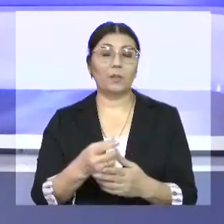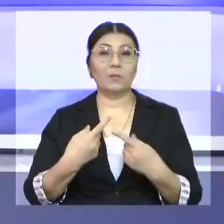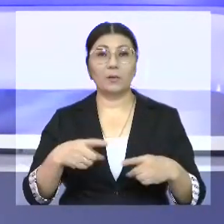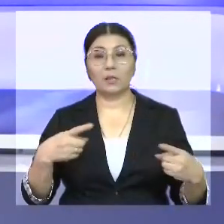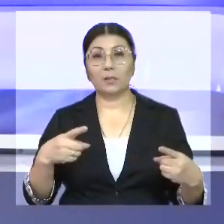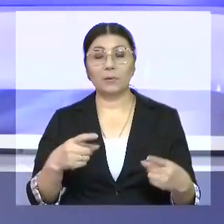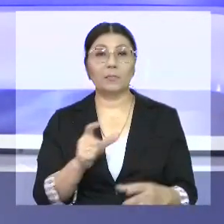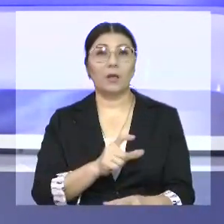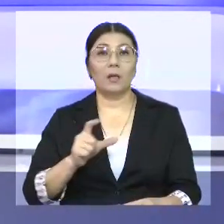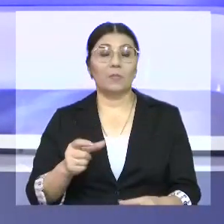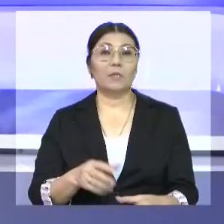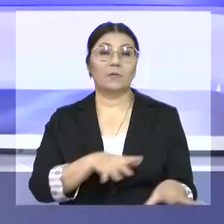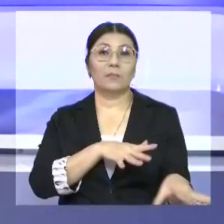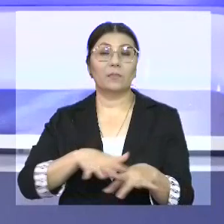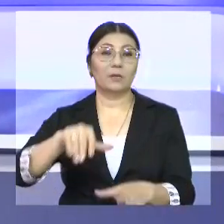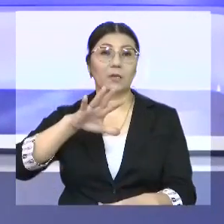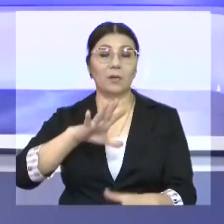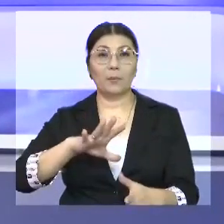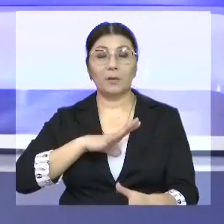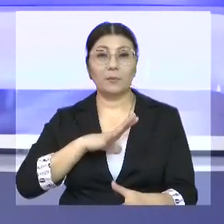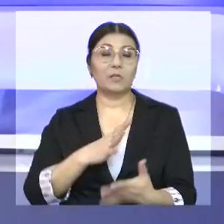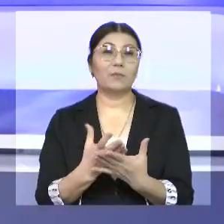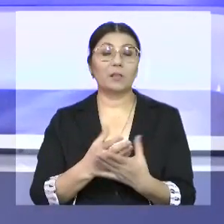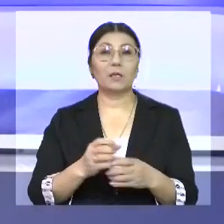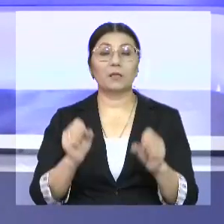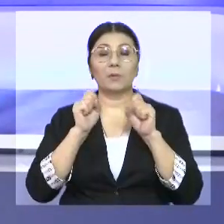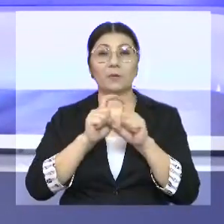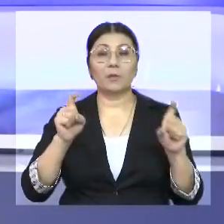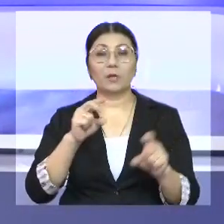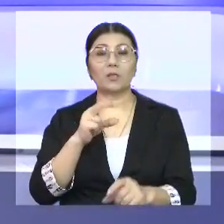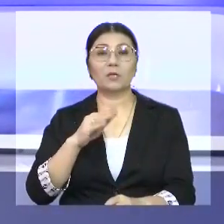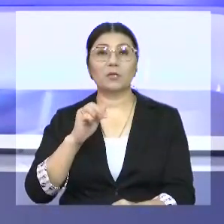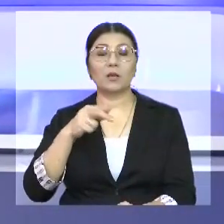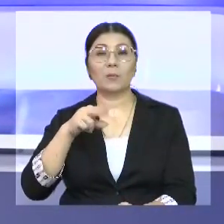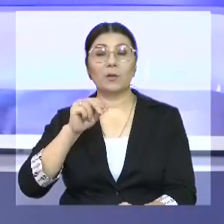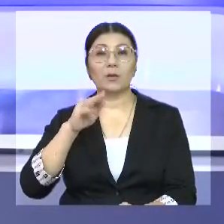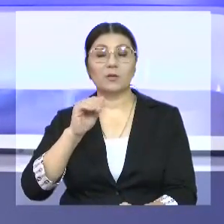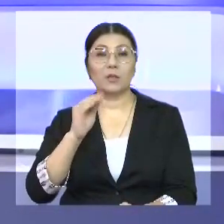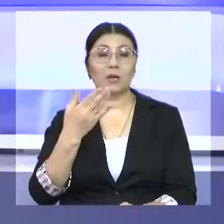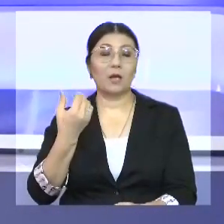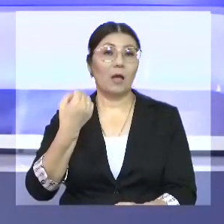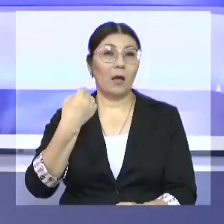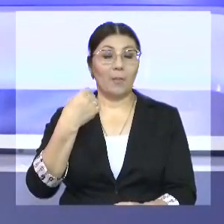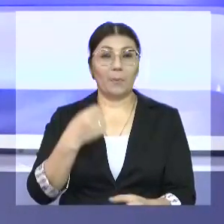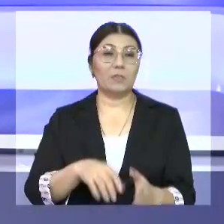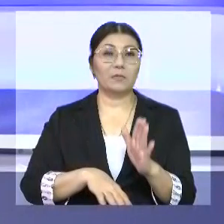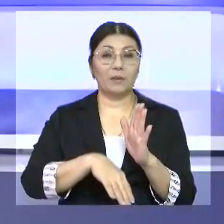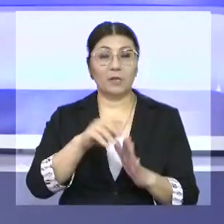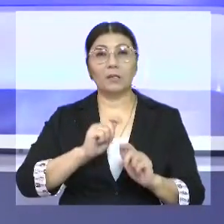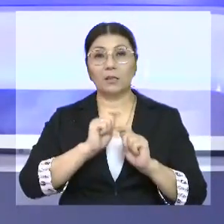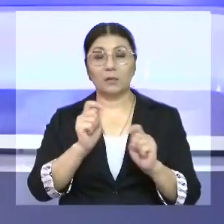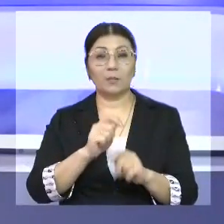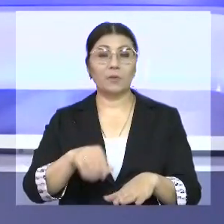сфер. Торжественное мероприятие состоялось в спортивном комплексе «Жик-Пежик». Отличившимся по итогам года награды вручил аким